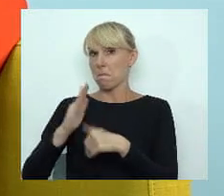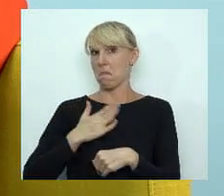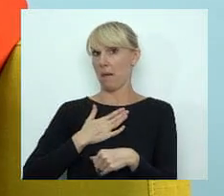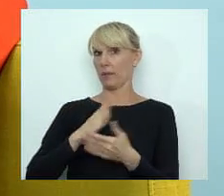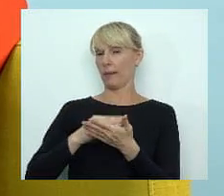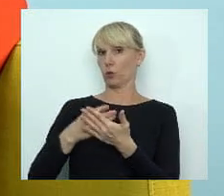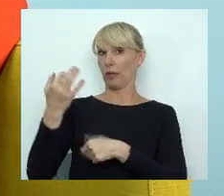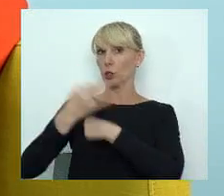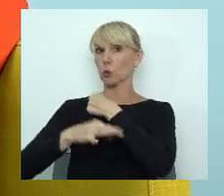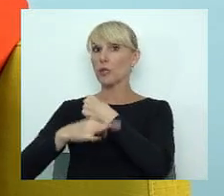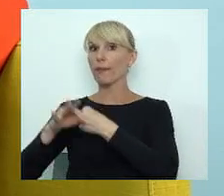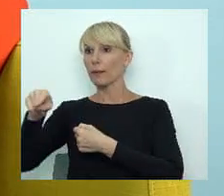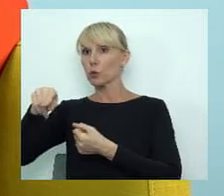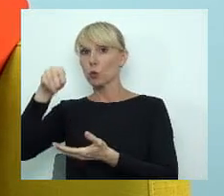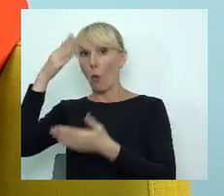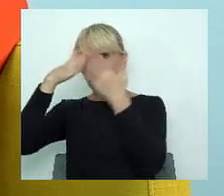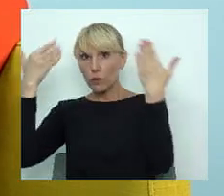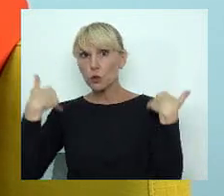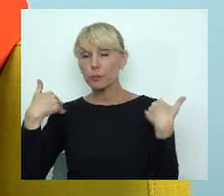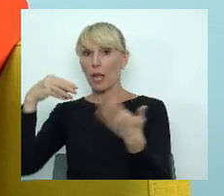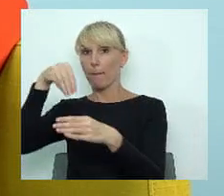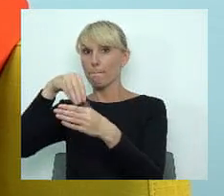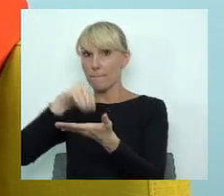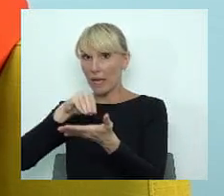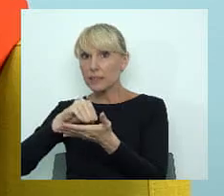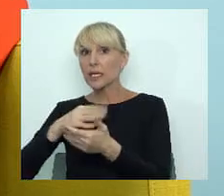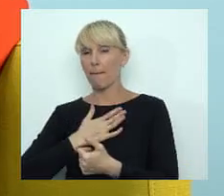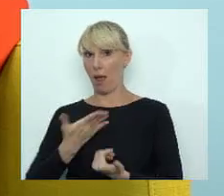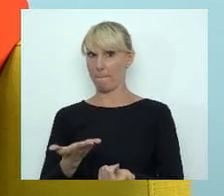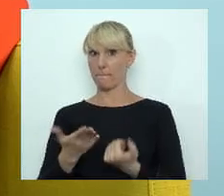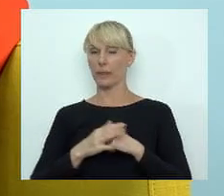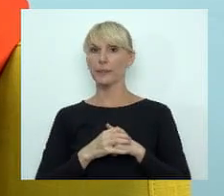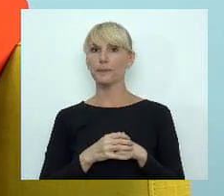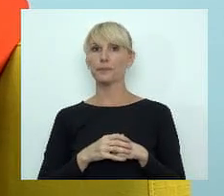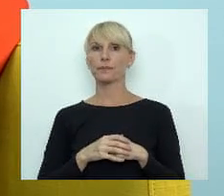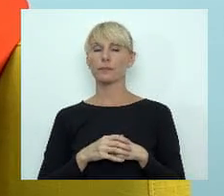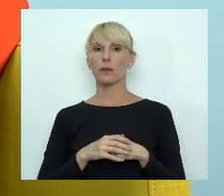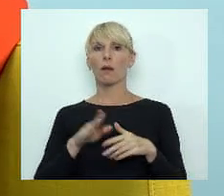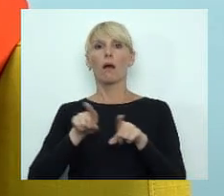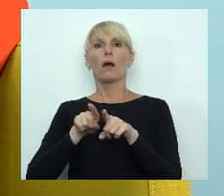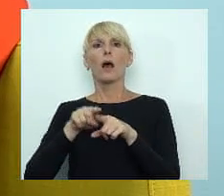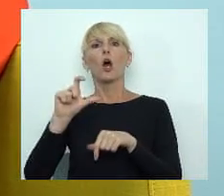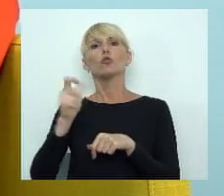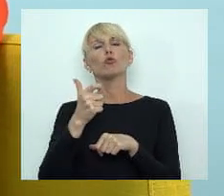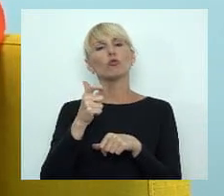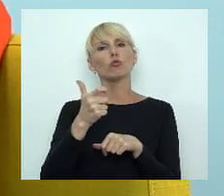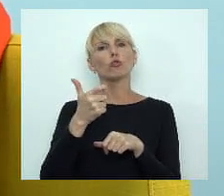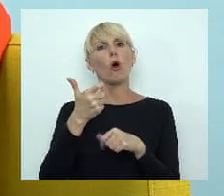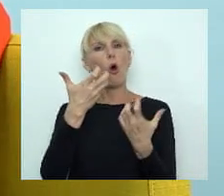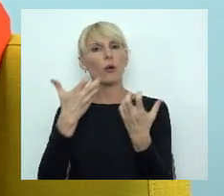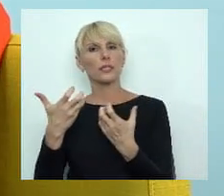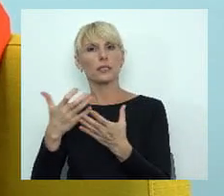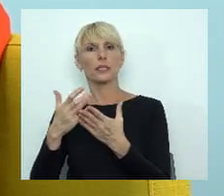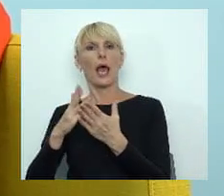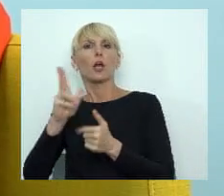może studentem, który odbywa w tym szpitalu praktyki. W związku z tym wszystko zależy od tego, kim jestem, czego żądam, w jaki sposób wystąpię